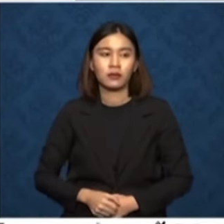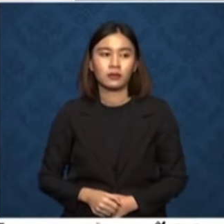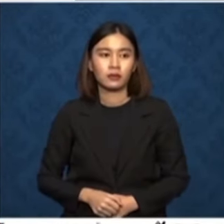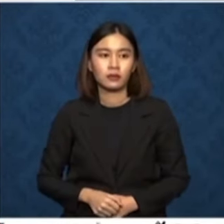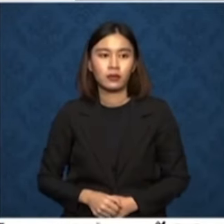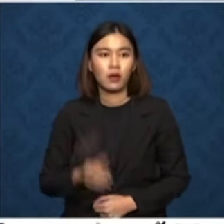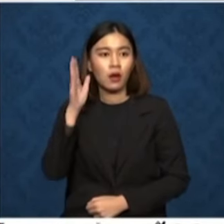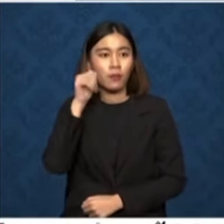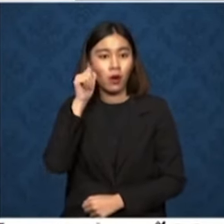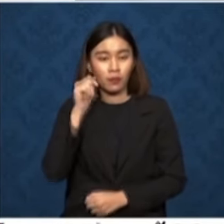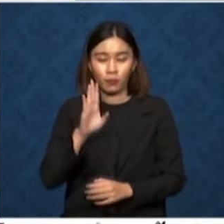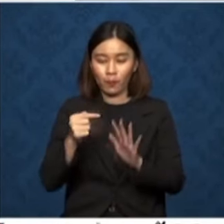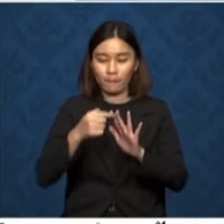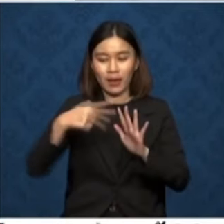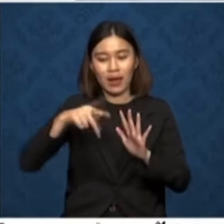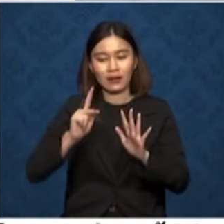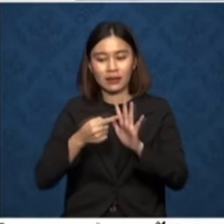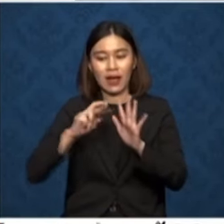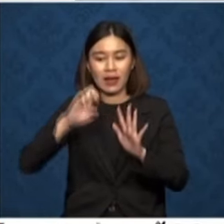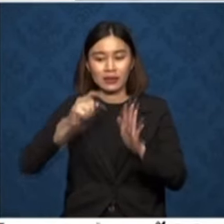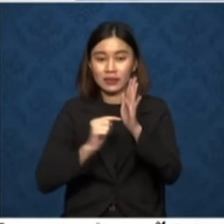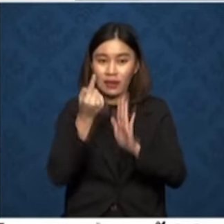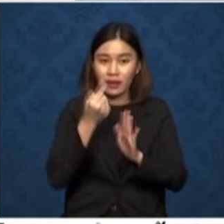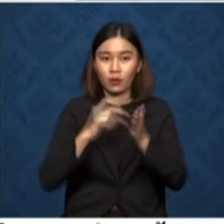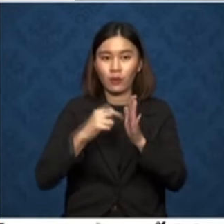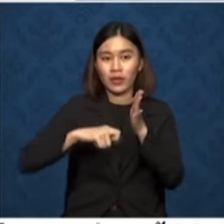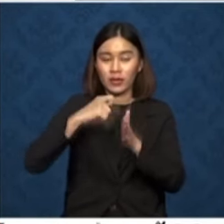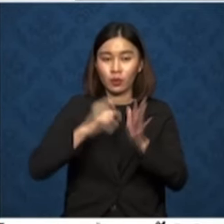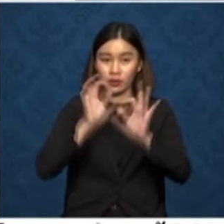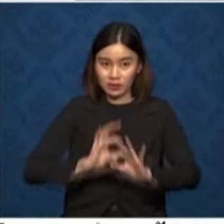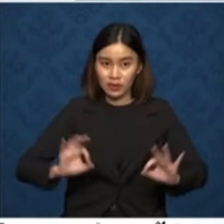บุพการีลำดับแรกจึงเป็นเหตุสมควรแล้วที่จะต้องเปลี่ยนแปลง